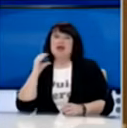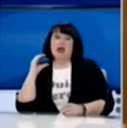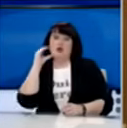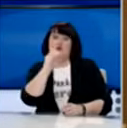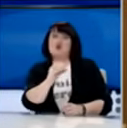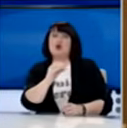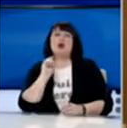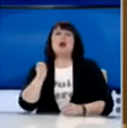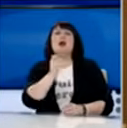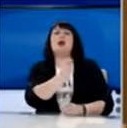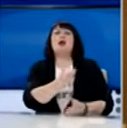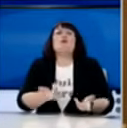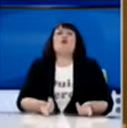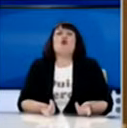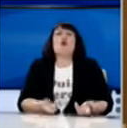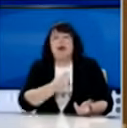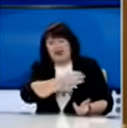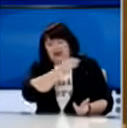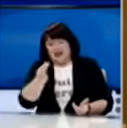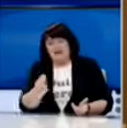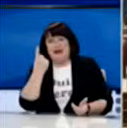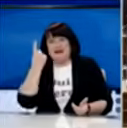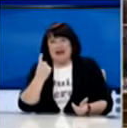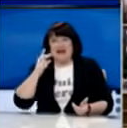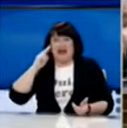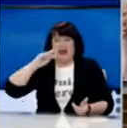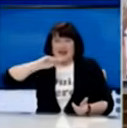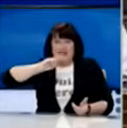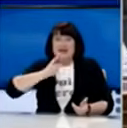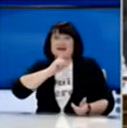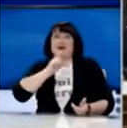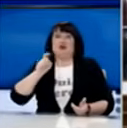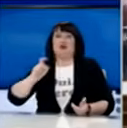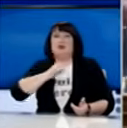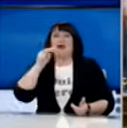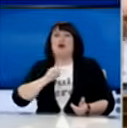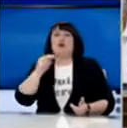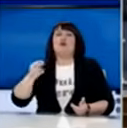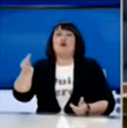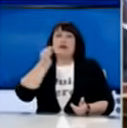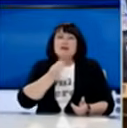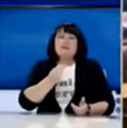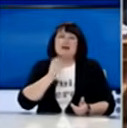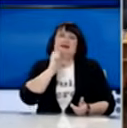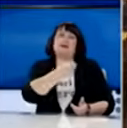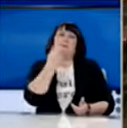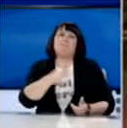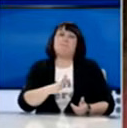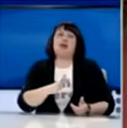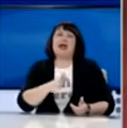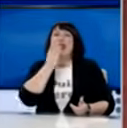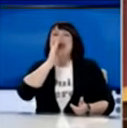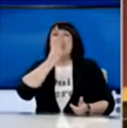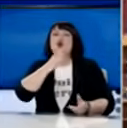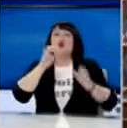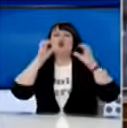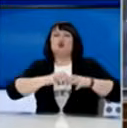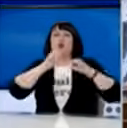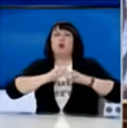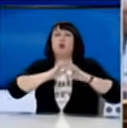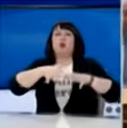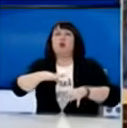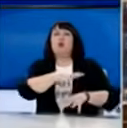χρήματα τα οποία εξαγγείλατε? 1 δισεκατομμύριο είπατε στην ομιλία σας στη Βουλή ότι είχατε δώσει για τον Ιαννό. Πού πήγαν